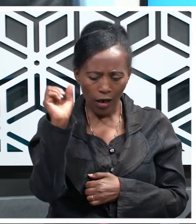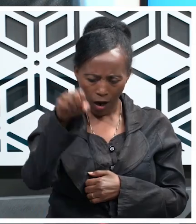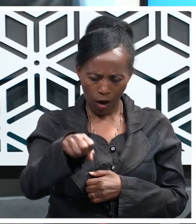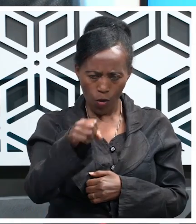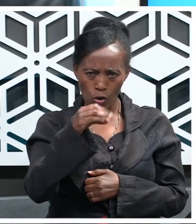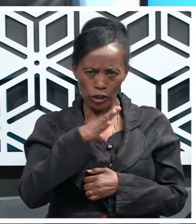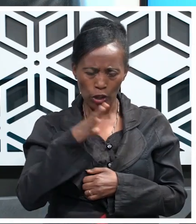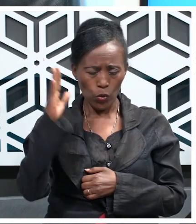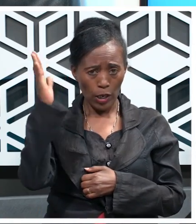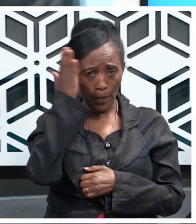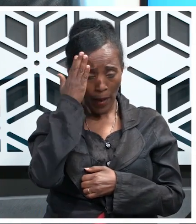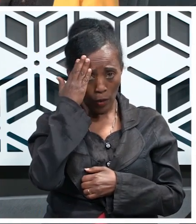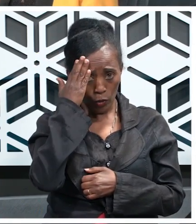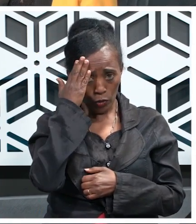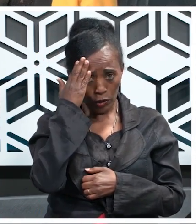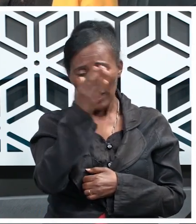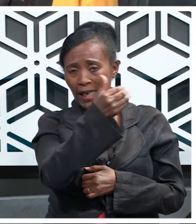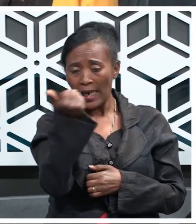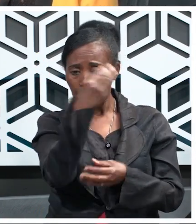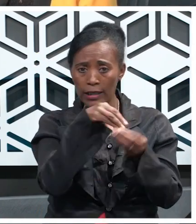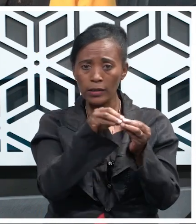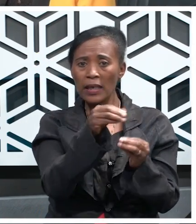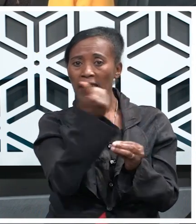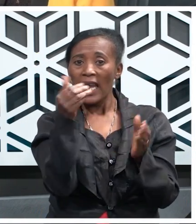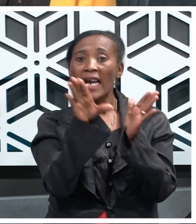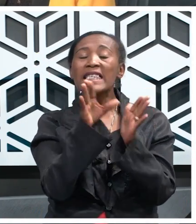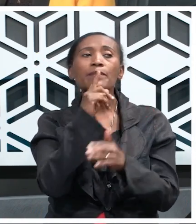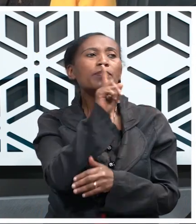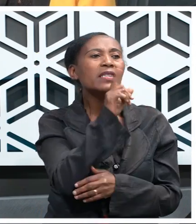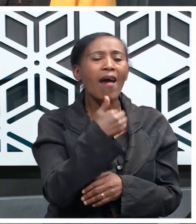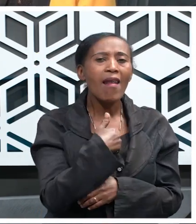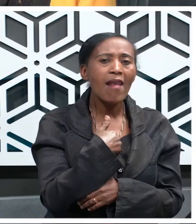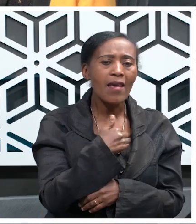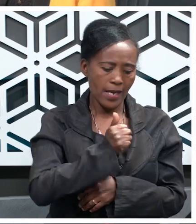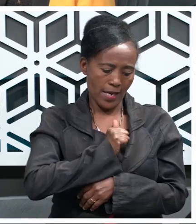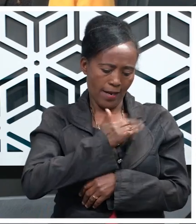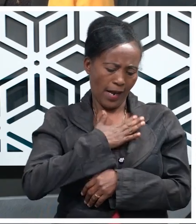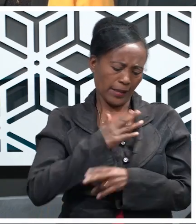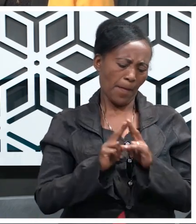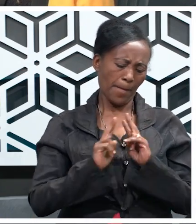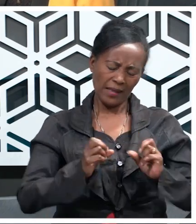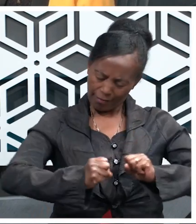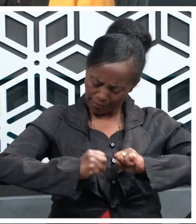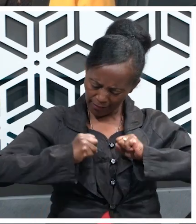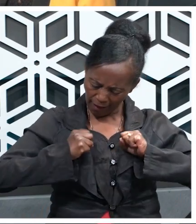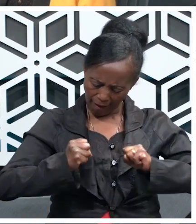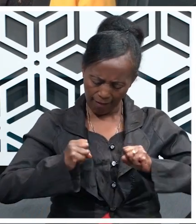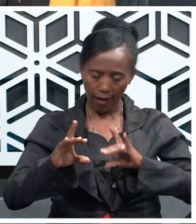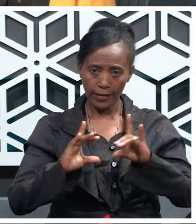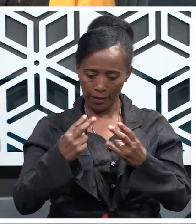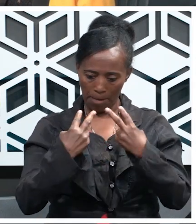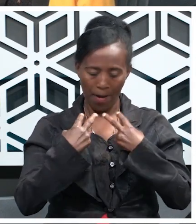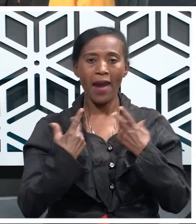ታስቢያለሽ አዎ ሰዎች ከመያውቁት በተጨማሪ ሌላ ገጽ ምንድነው ራሴን በጣም